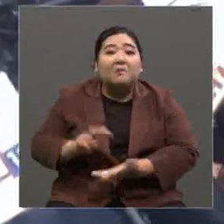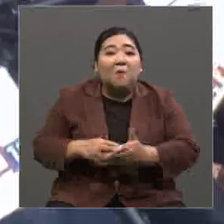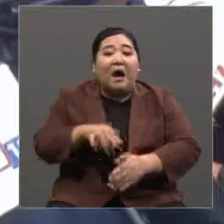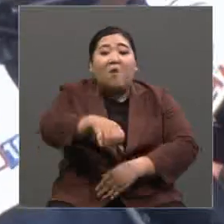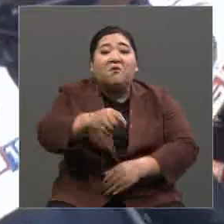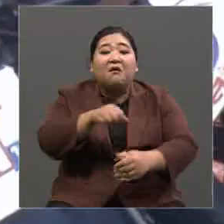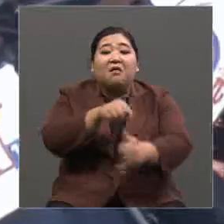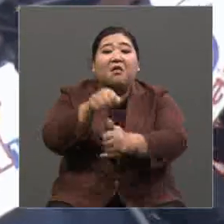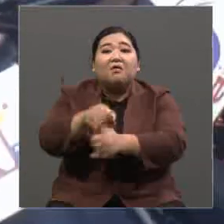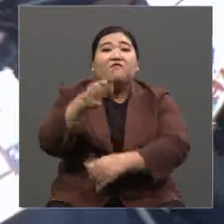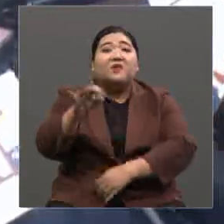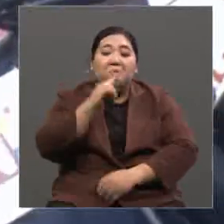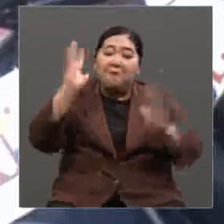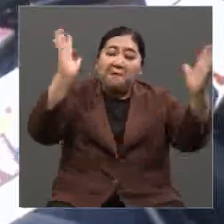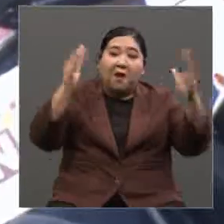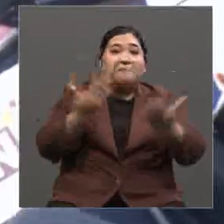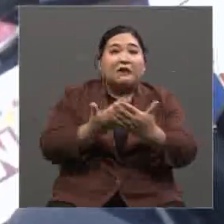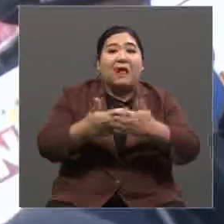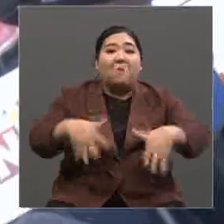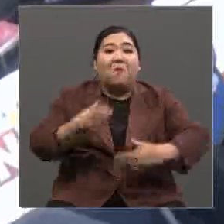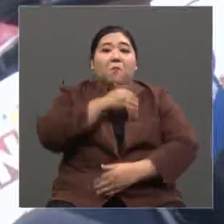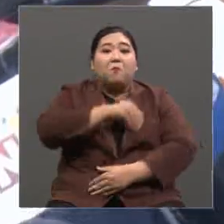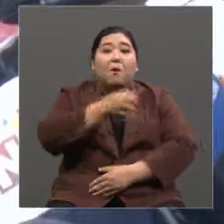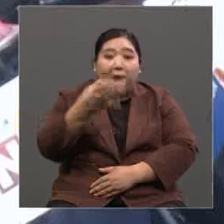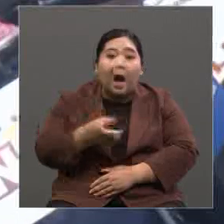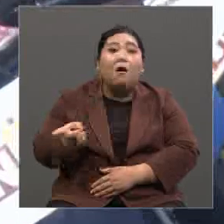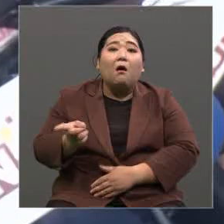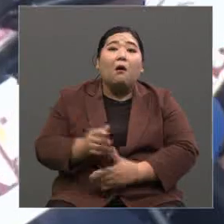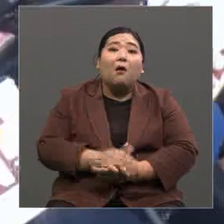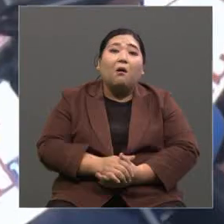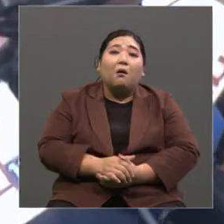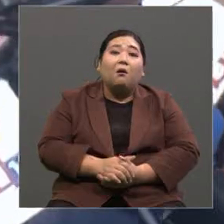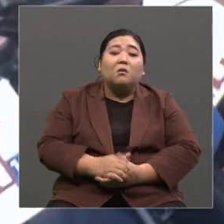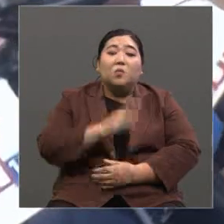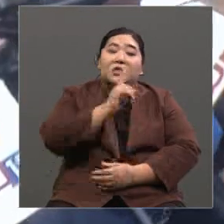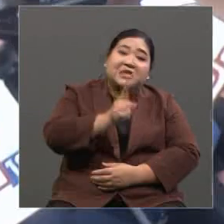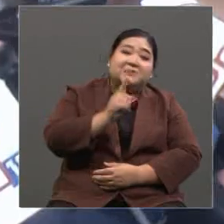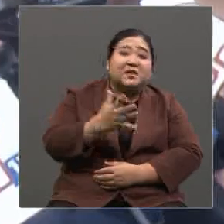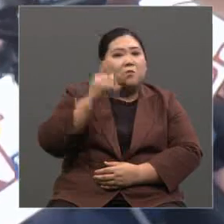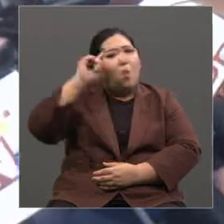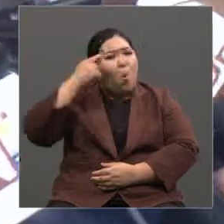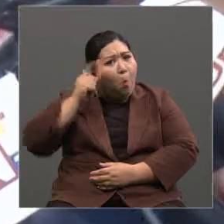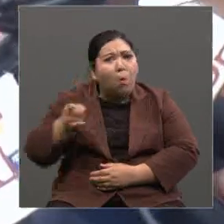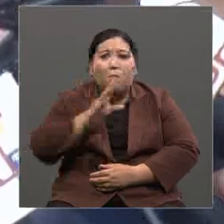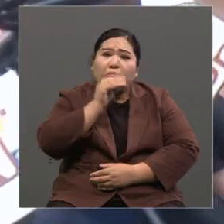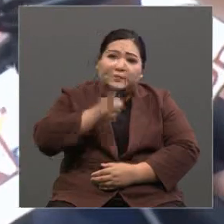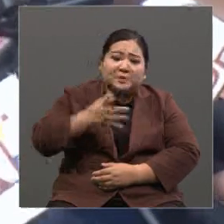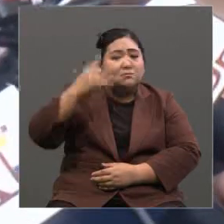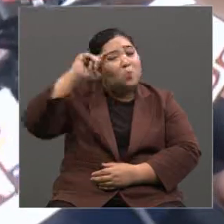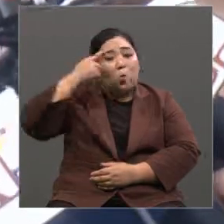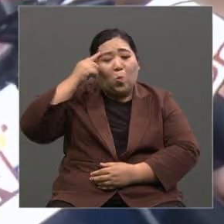ยิ่งแถลงเยอะเขาก็ได้เงินเยอะดังนั้นสิ่งที่เขาแถลงเท็จไม่เท็จเราไม่รู้